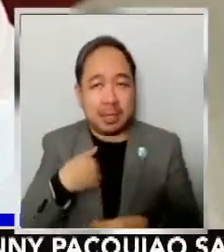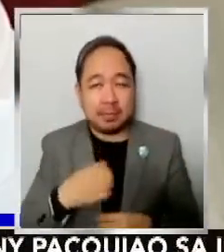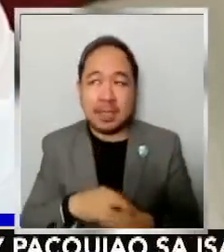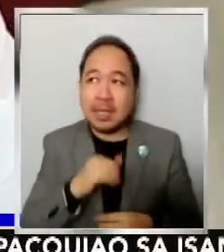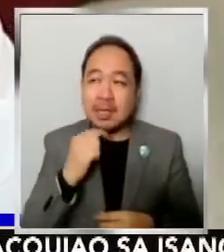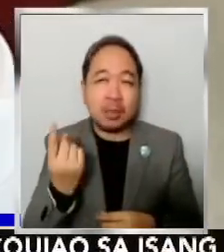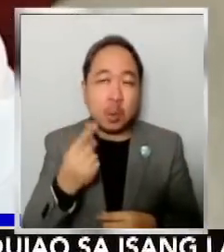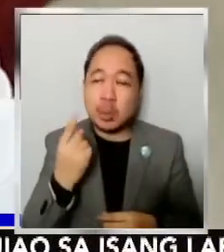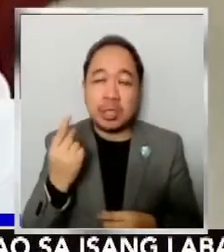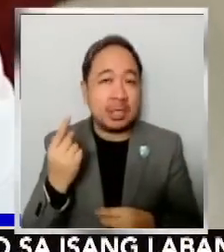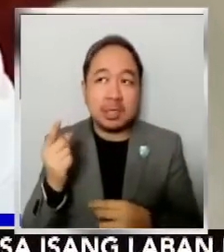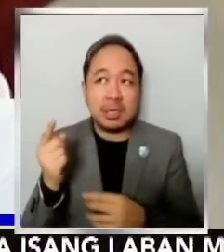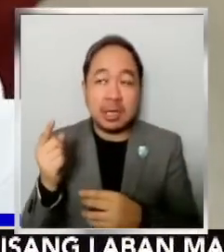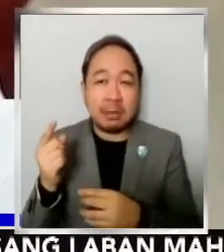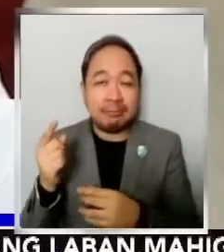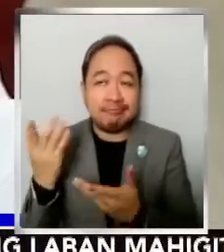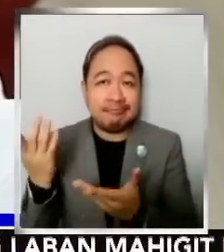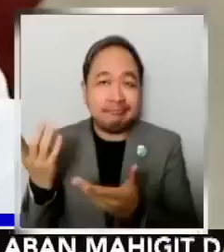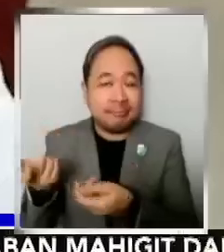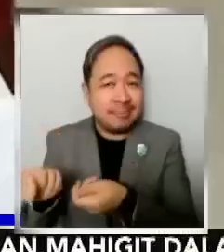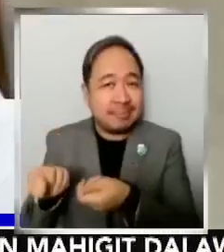the family. And there's